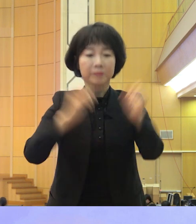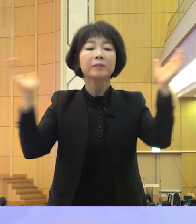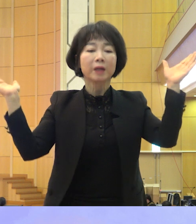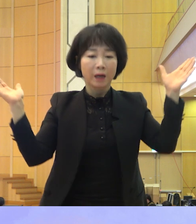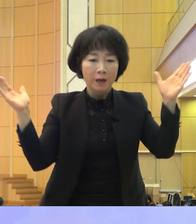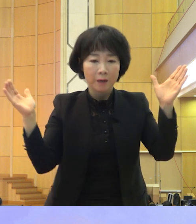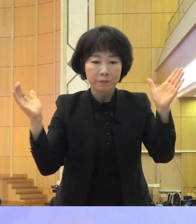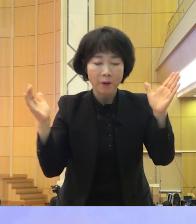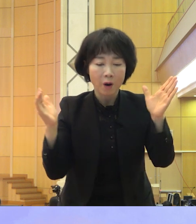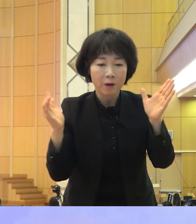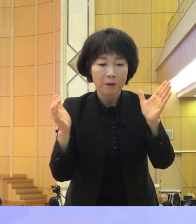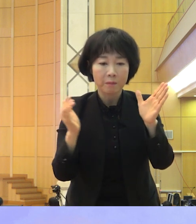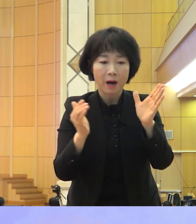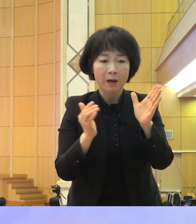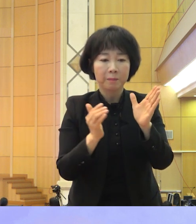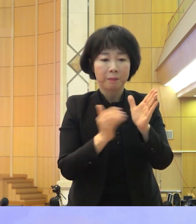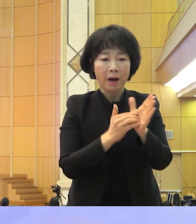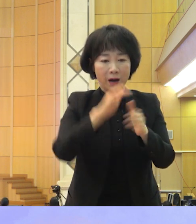마귀들은